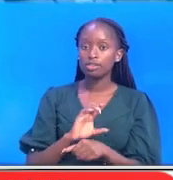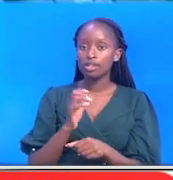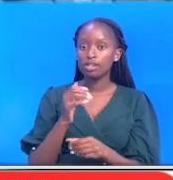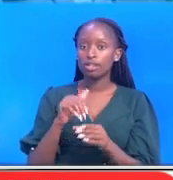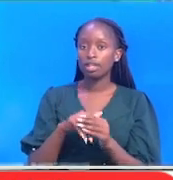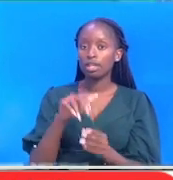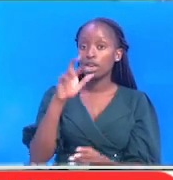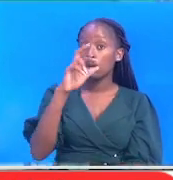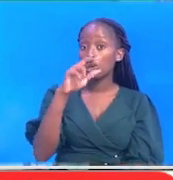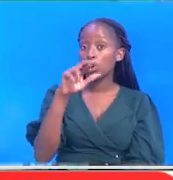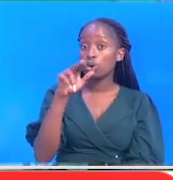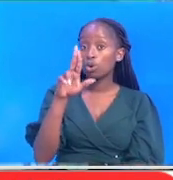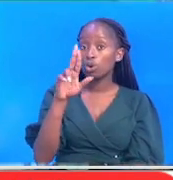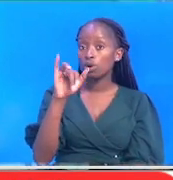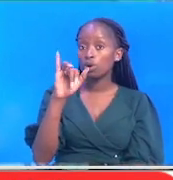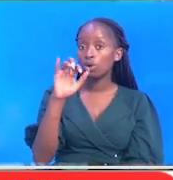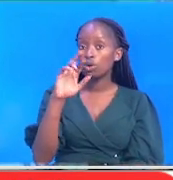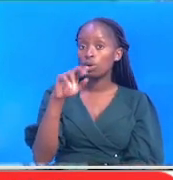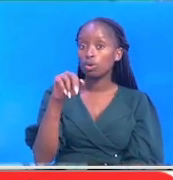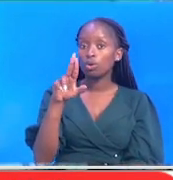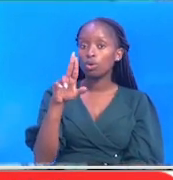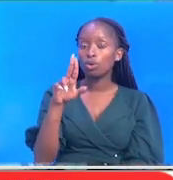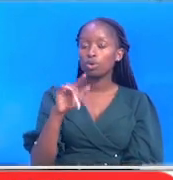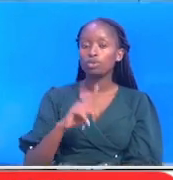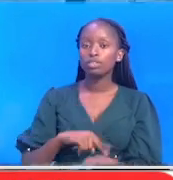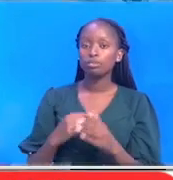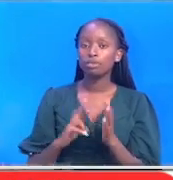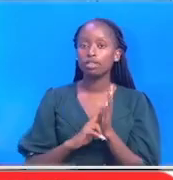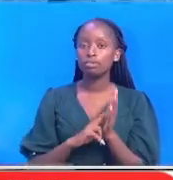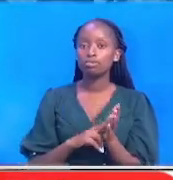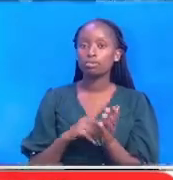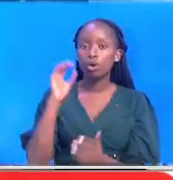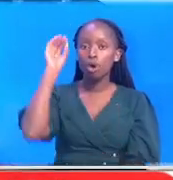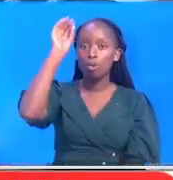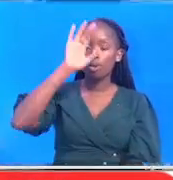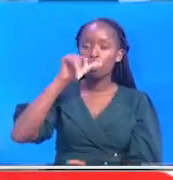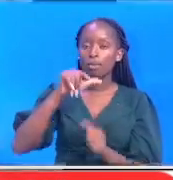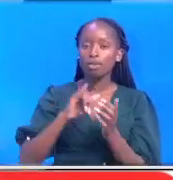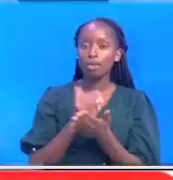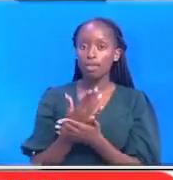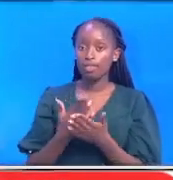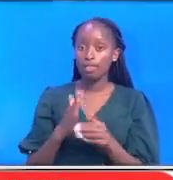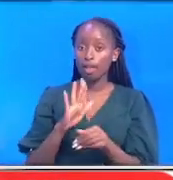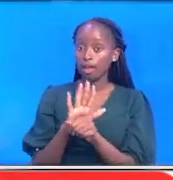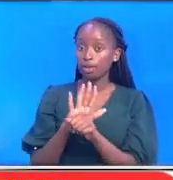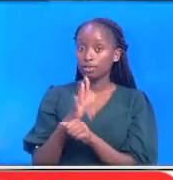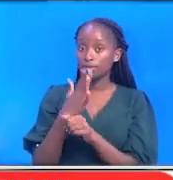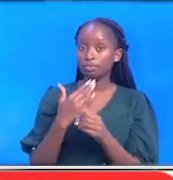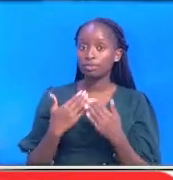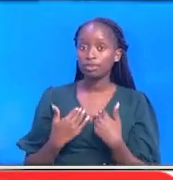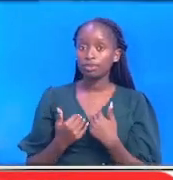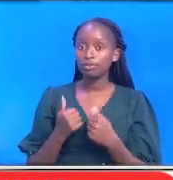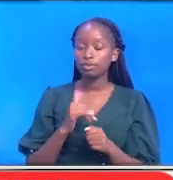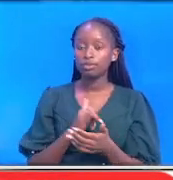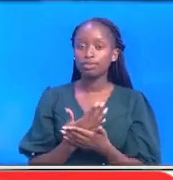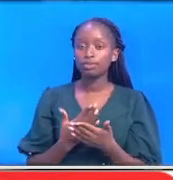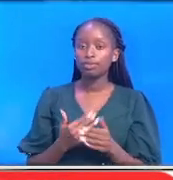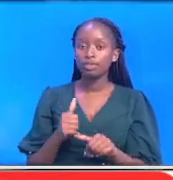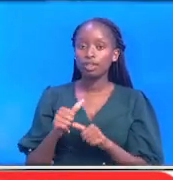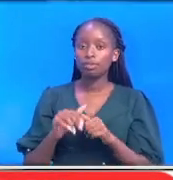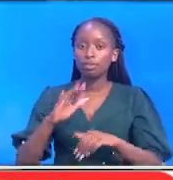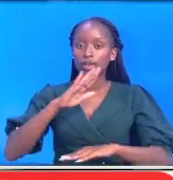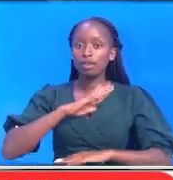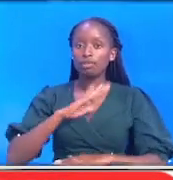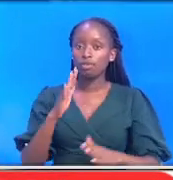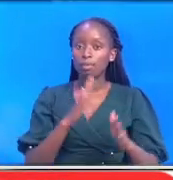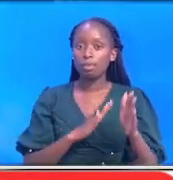Ruiru walipowasilisha maoni yao kuhusu mradi huo. Wengi wameibua wasiwasi kufuatia mradi huo wa nyumba za bei nafuu,